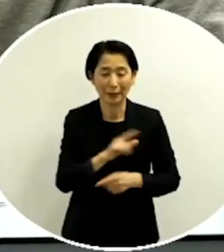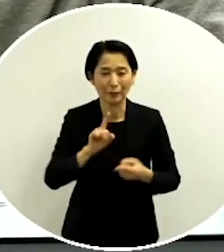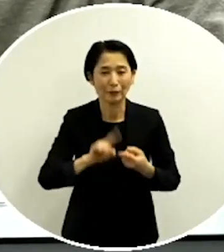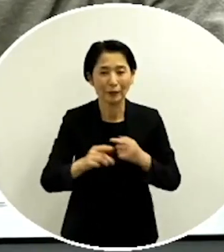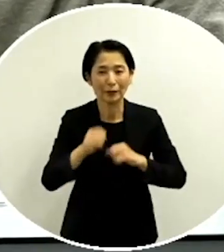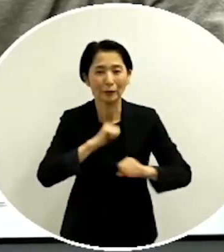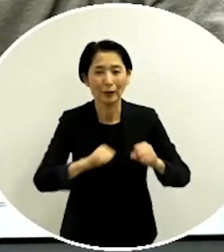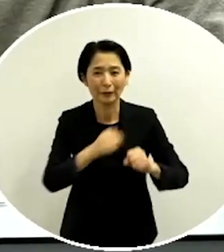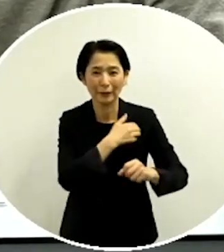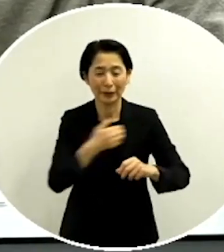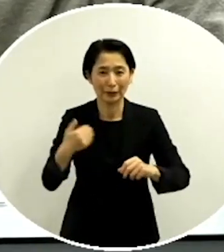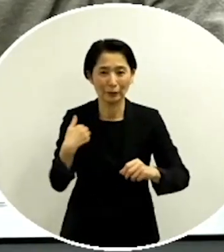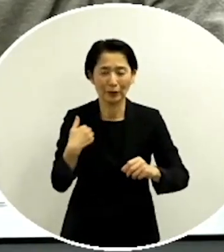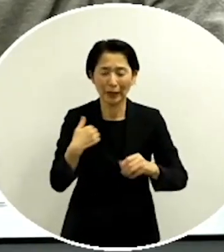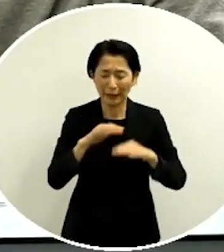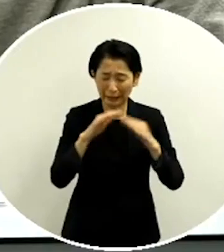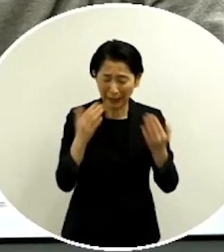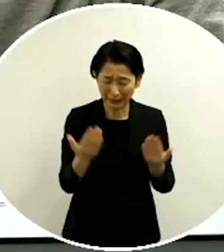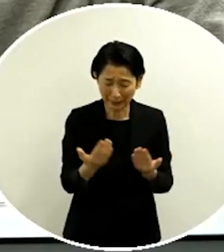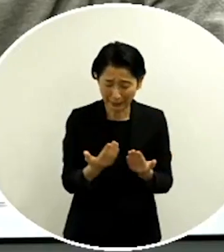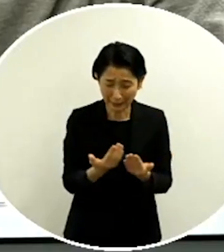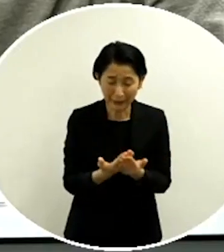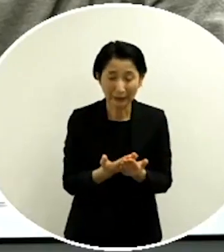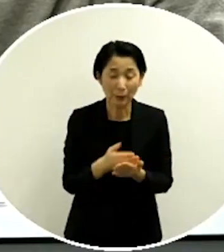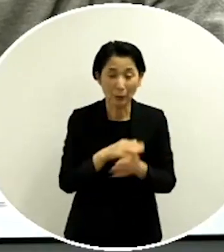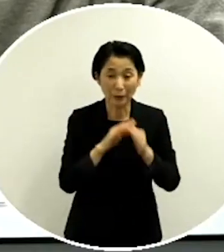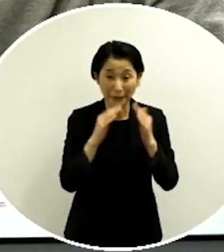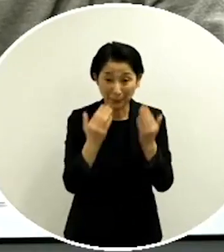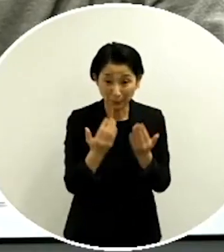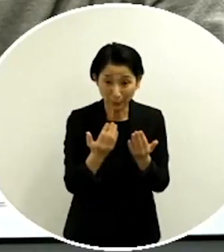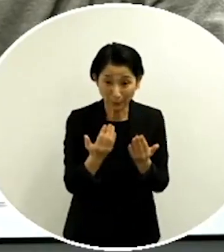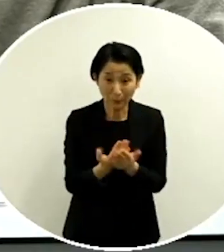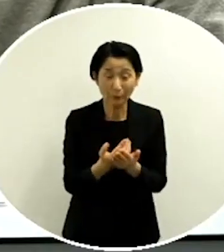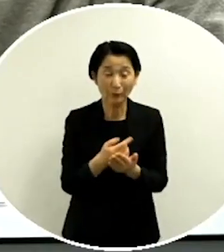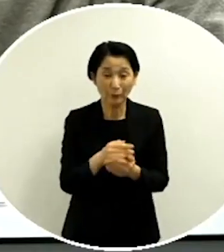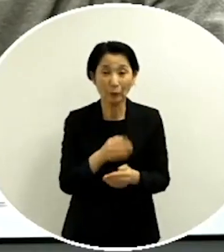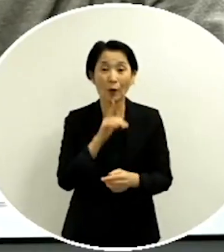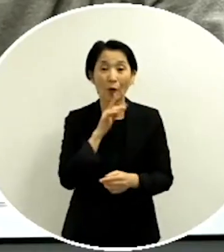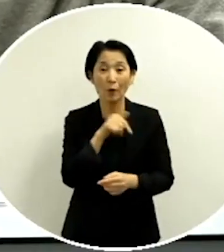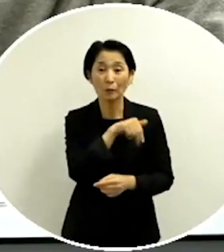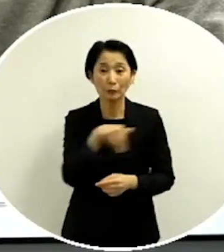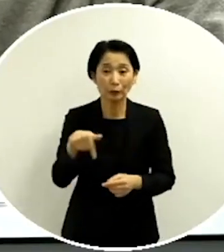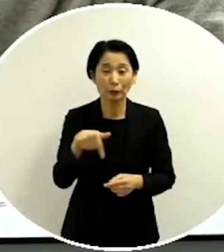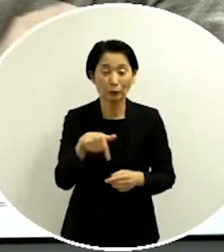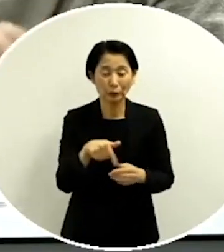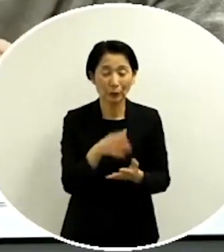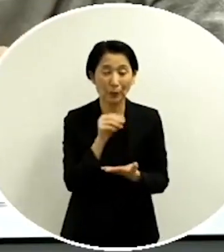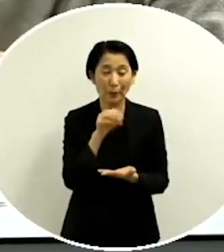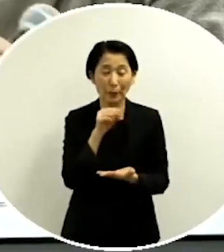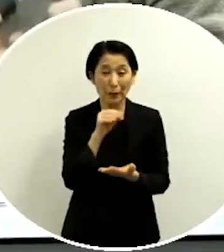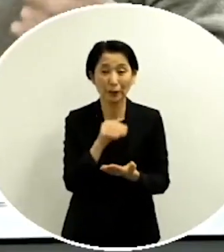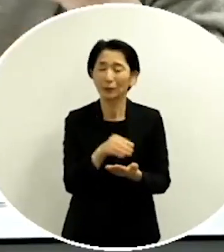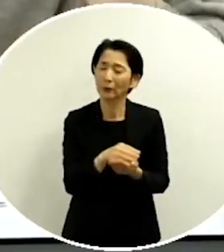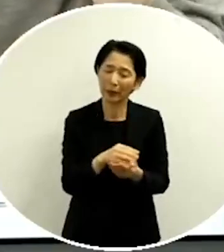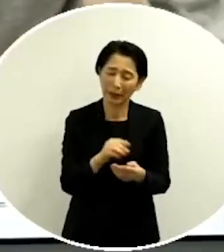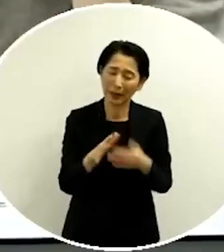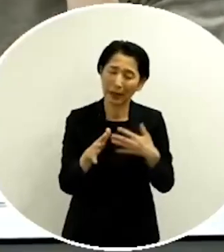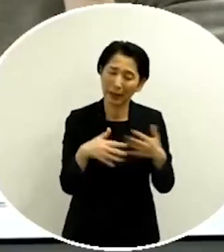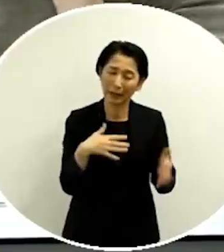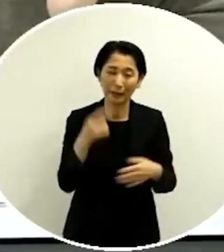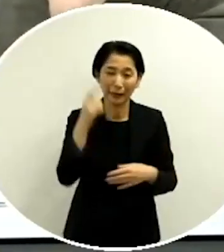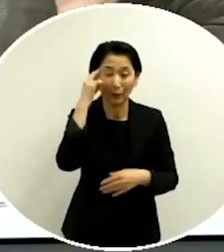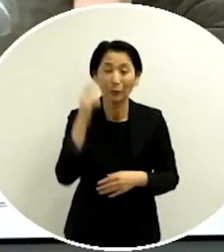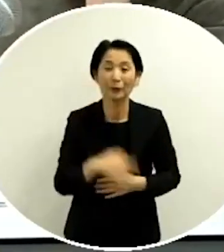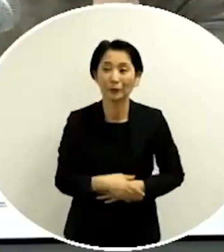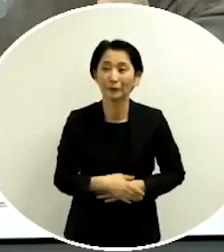ねまんでもかんでも同本部がしゃべるって言うのもですねなんか実勢にかけるなという感じがしますなんでしょうかねはいありがとうご